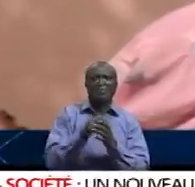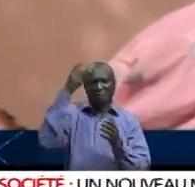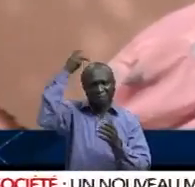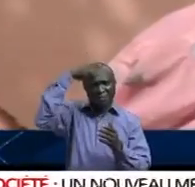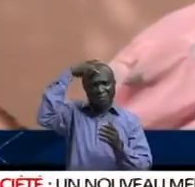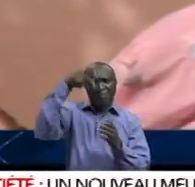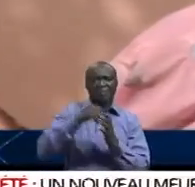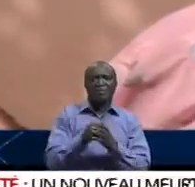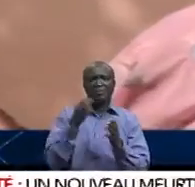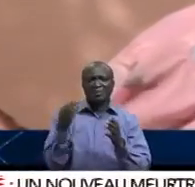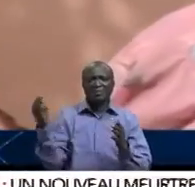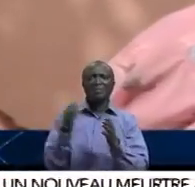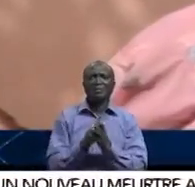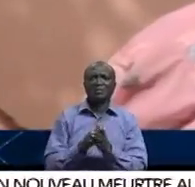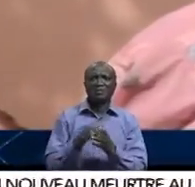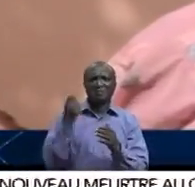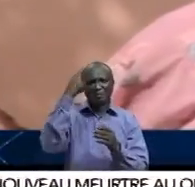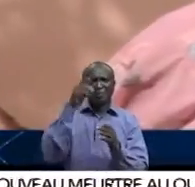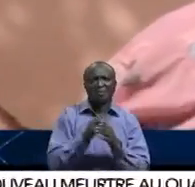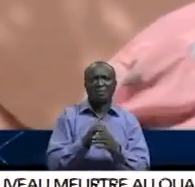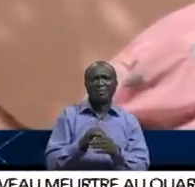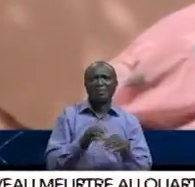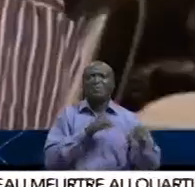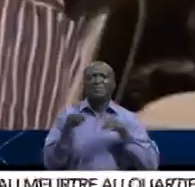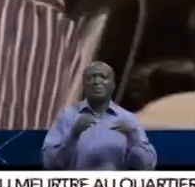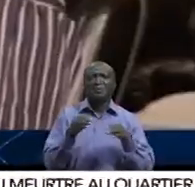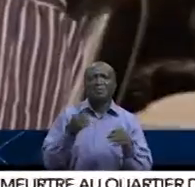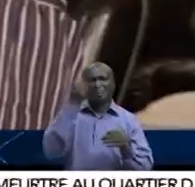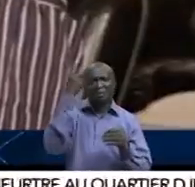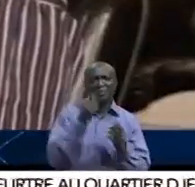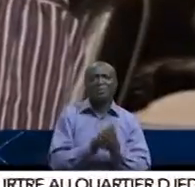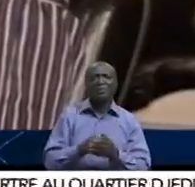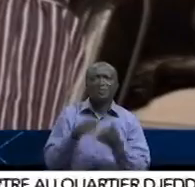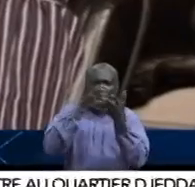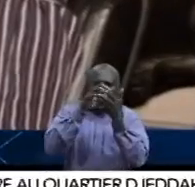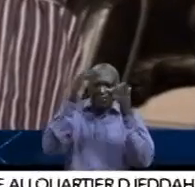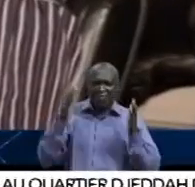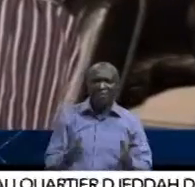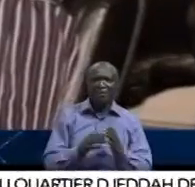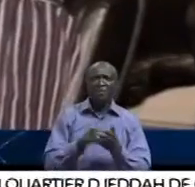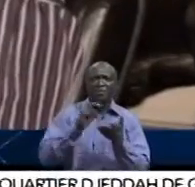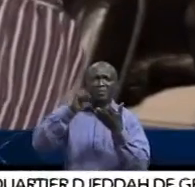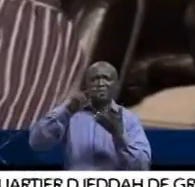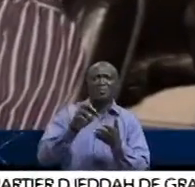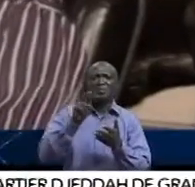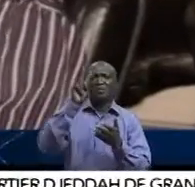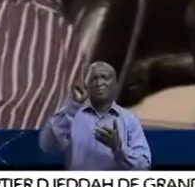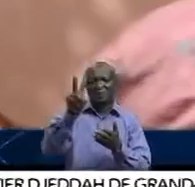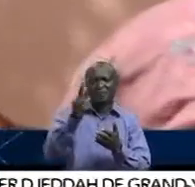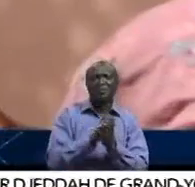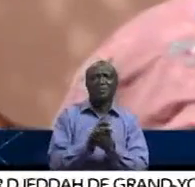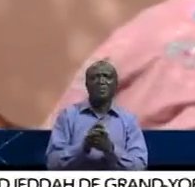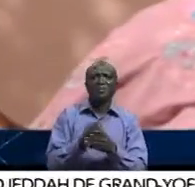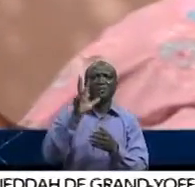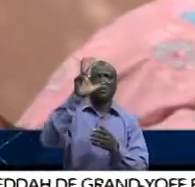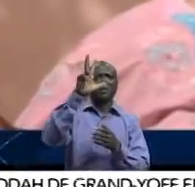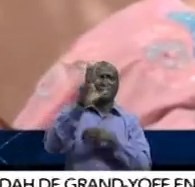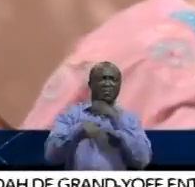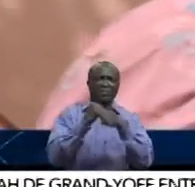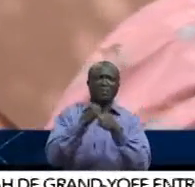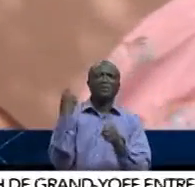cela de manière très ramassée pour juste faire comprendre à nos étudiants que l'université virtuelle c'est une université qui vient d'avoir 3 ans hein